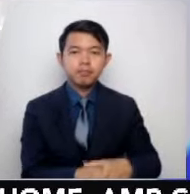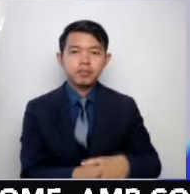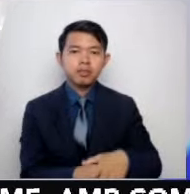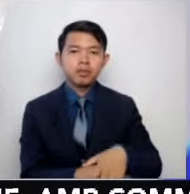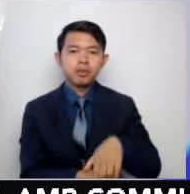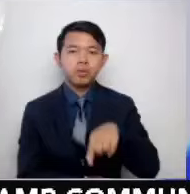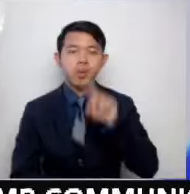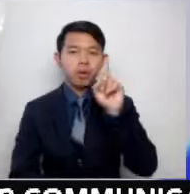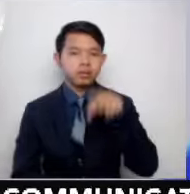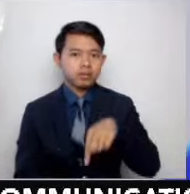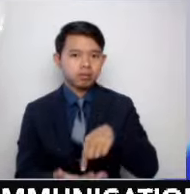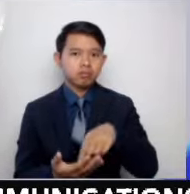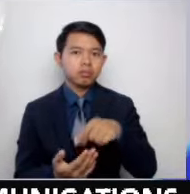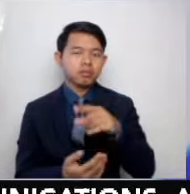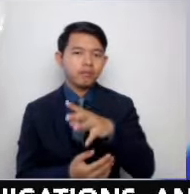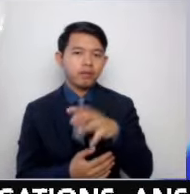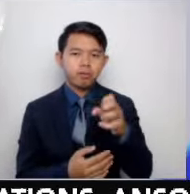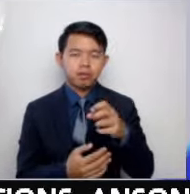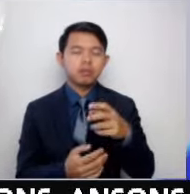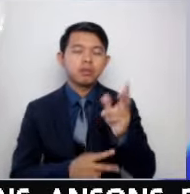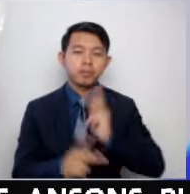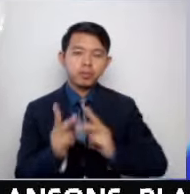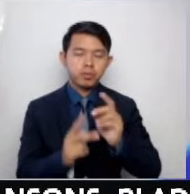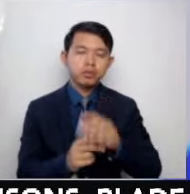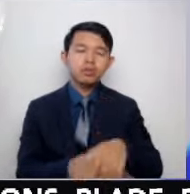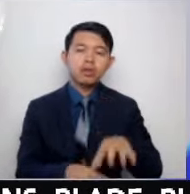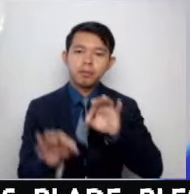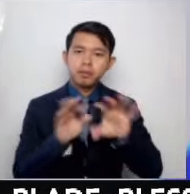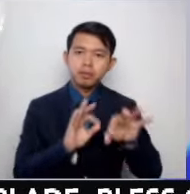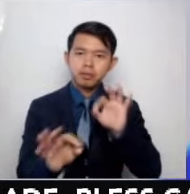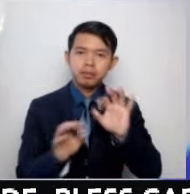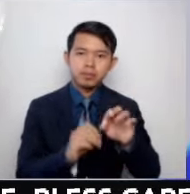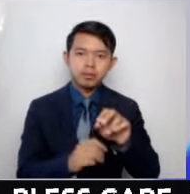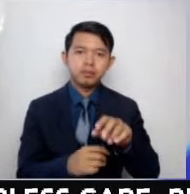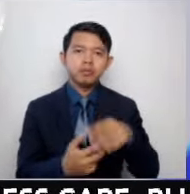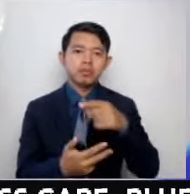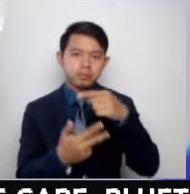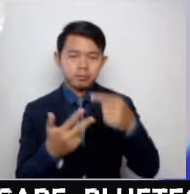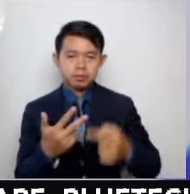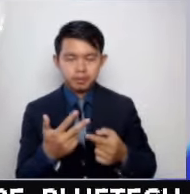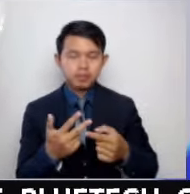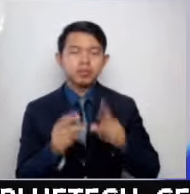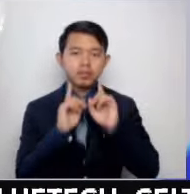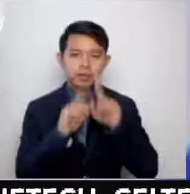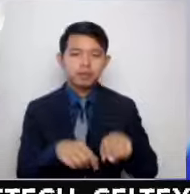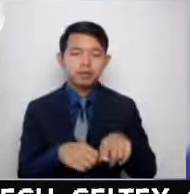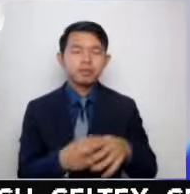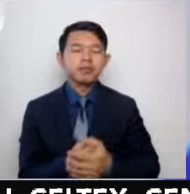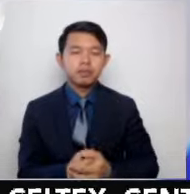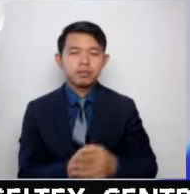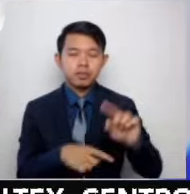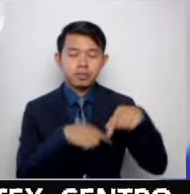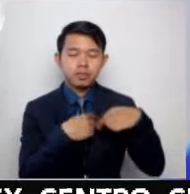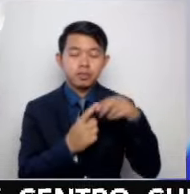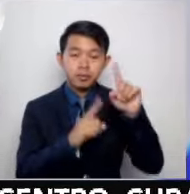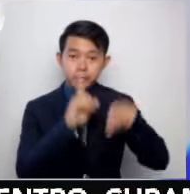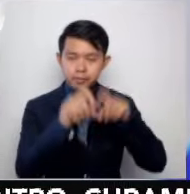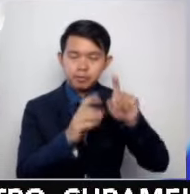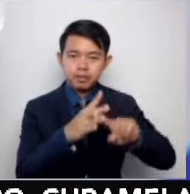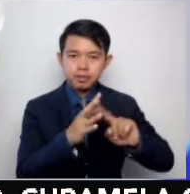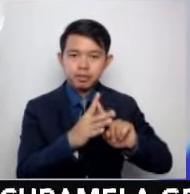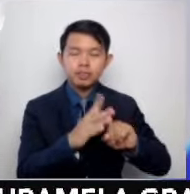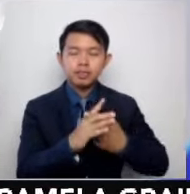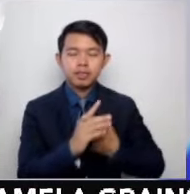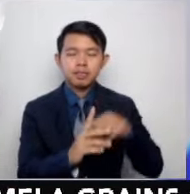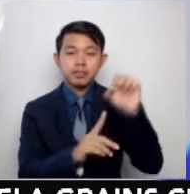respondents na pumili ng hanggang 3 sagot mula po sa isang listahan. Ginawa noong Setyembre ang survey na kinomisyon ng